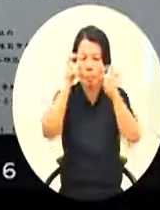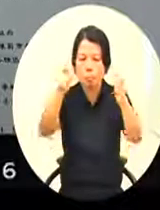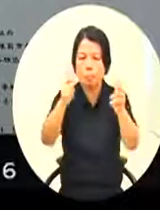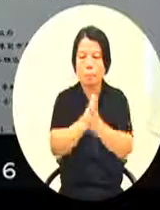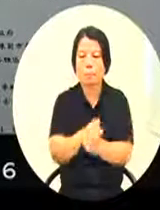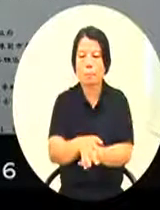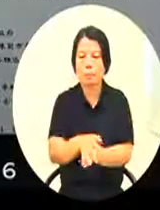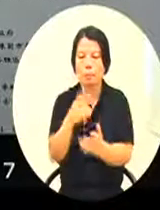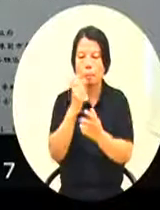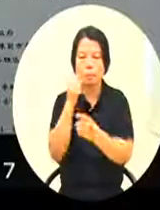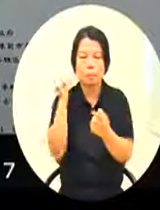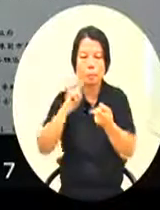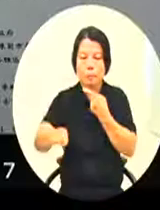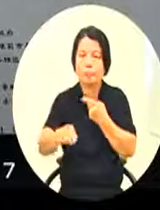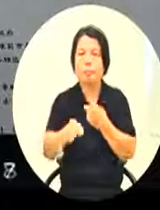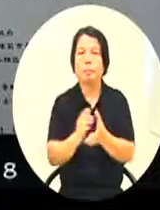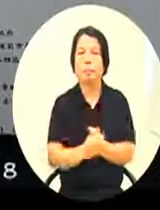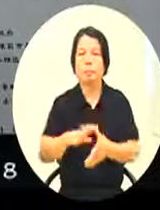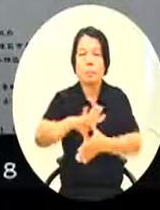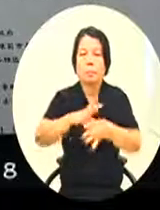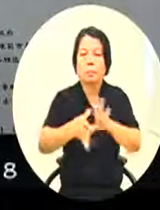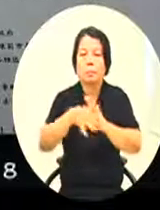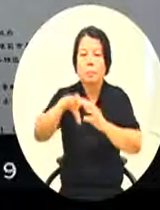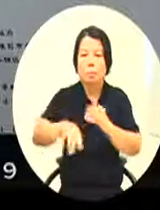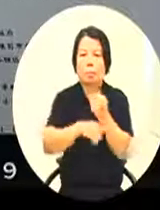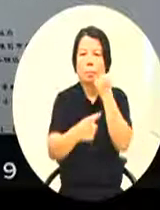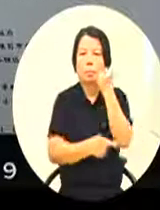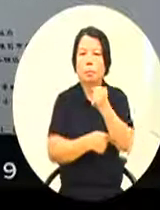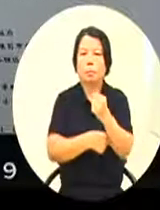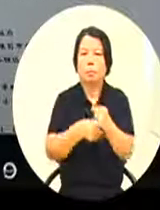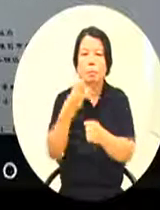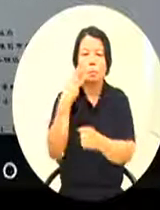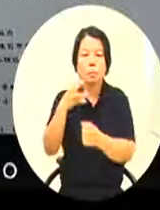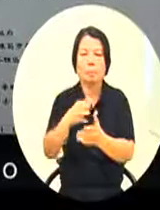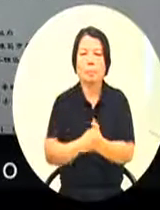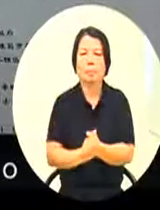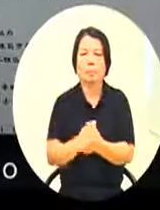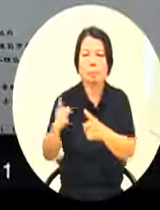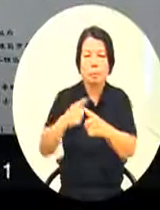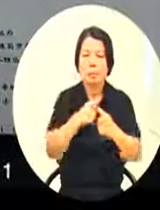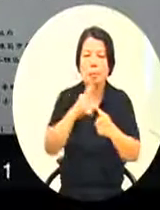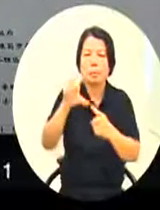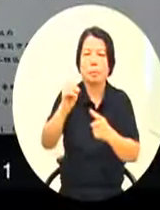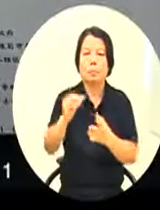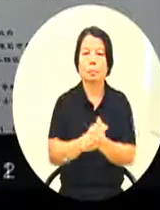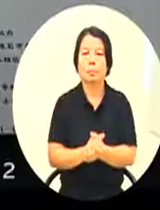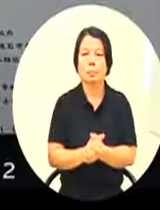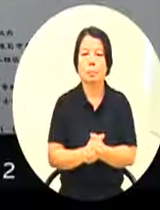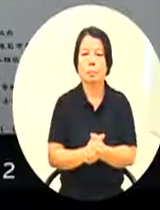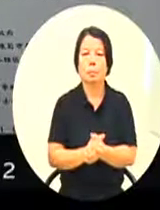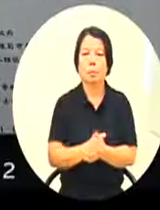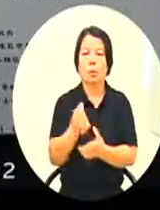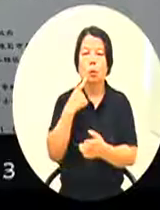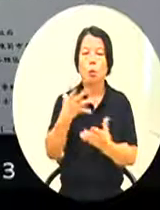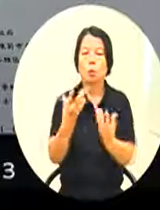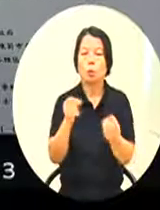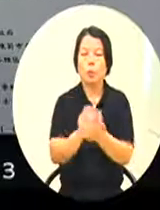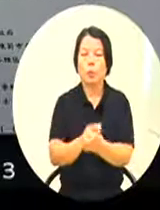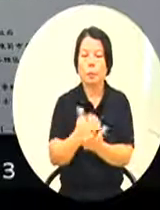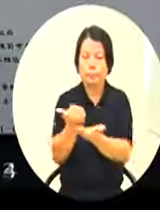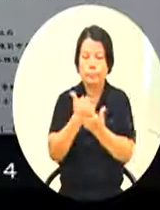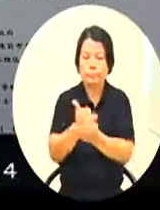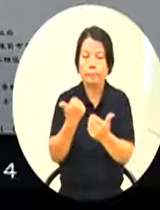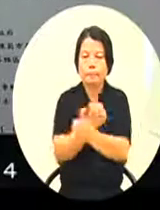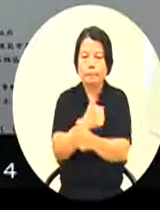际。来，文化局的法制室请起立，有没有来？如果没有来，就要请代理局长起来说明